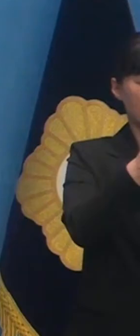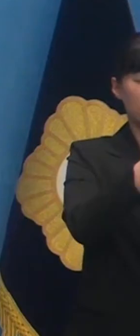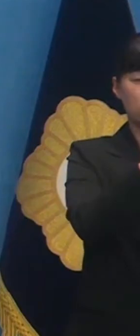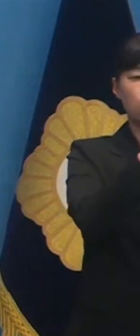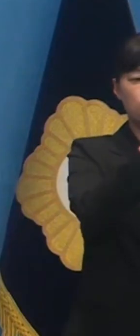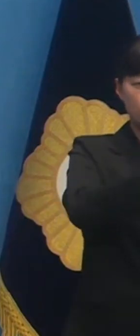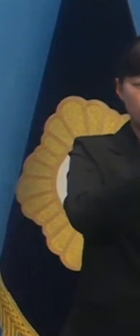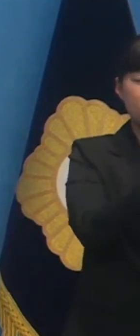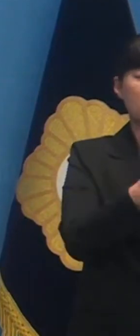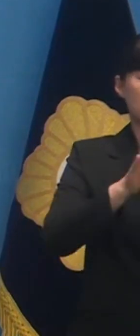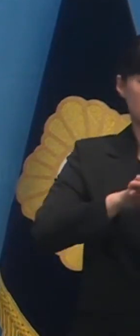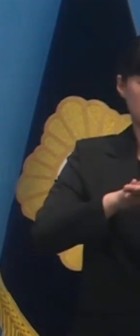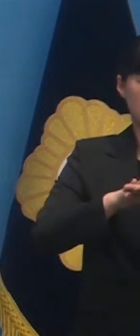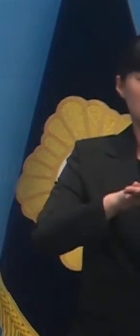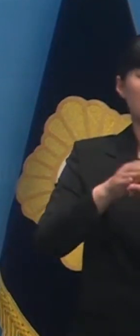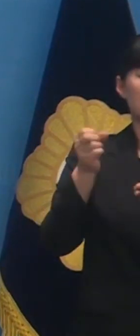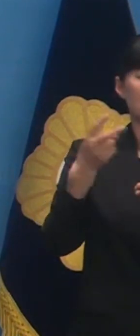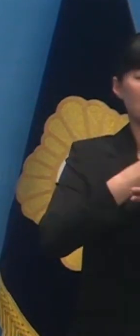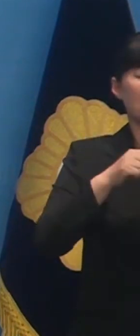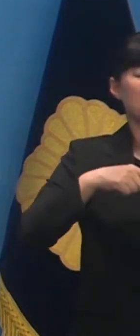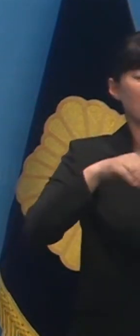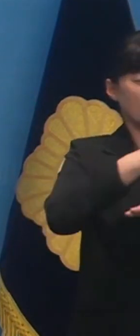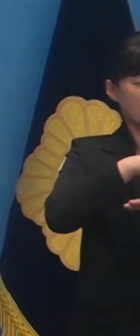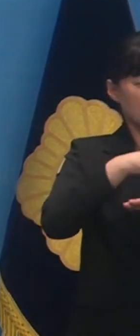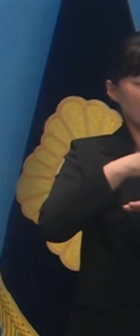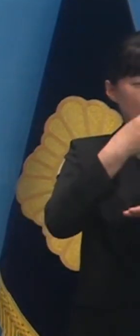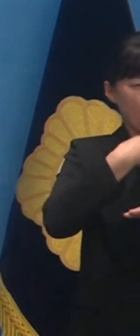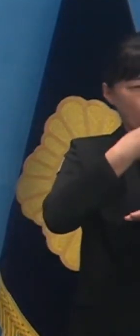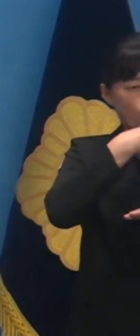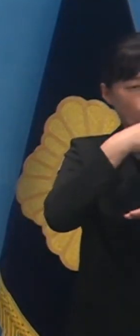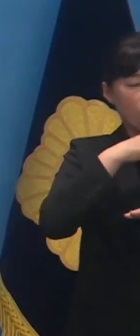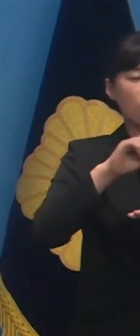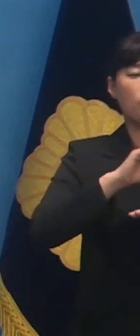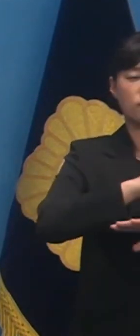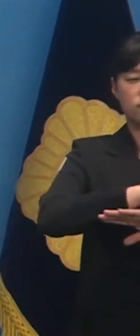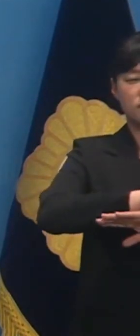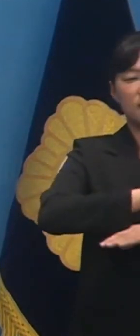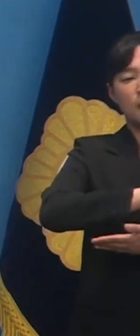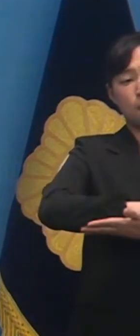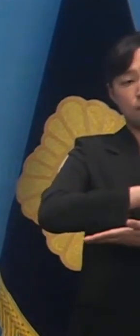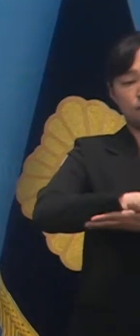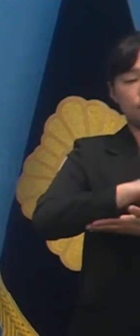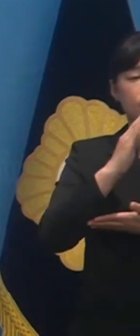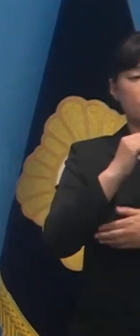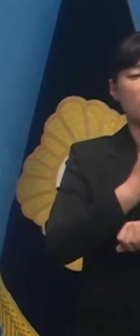국민연금법 개정의 재정 및 정책 효과 분석을 발간할 예정입니다.